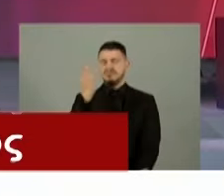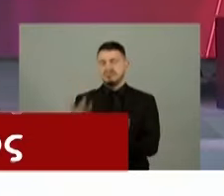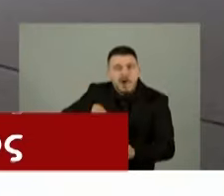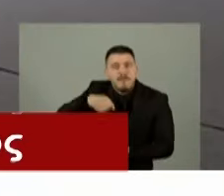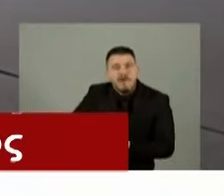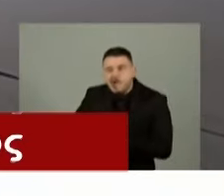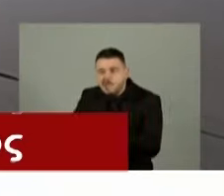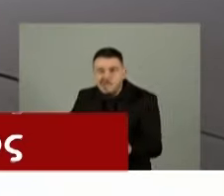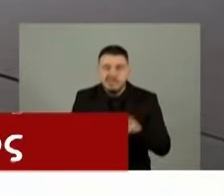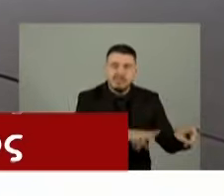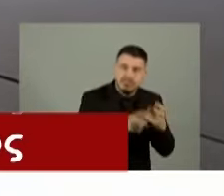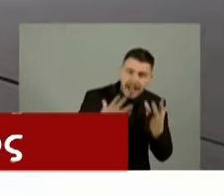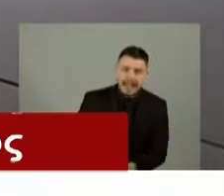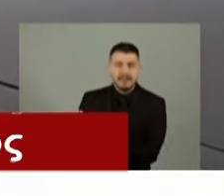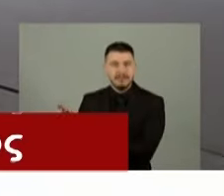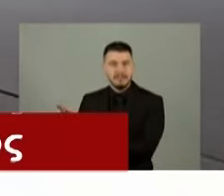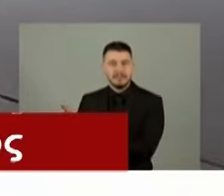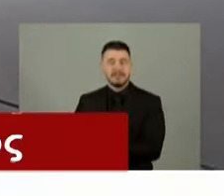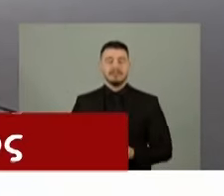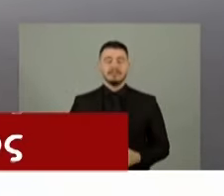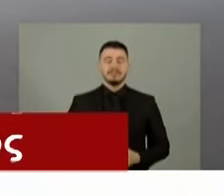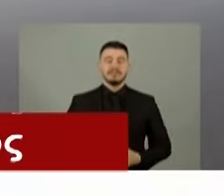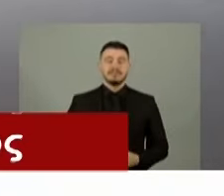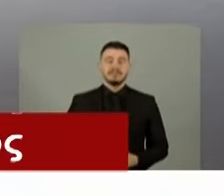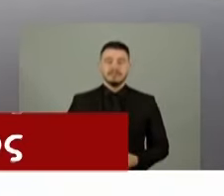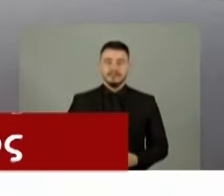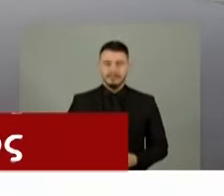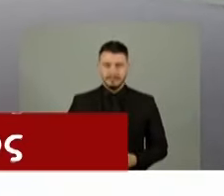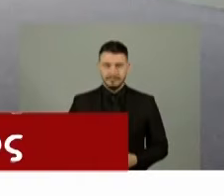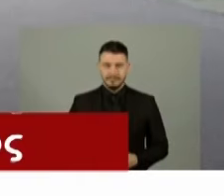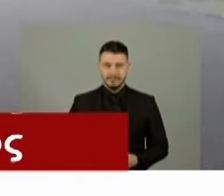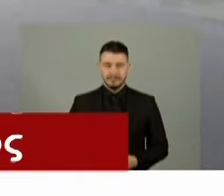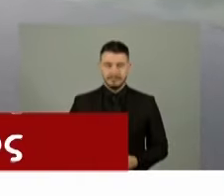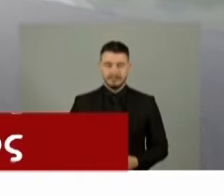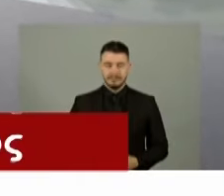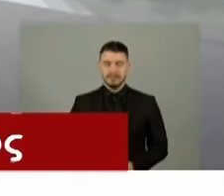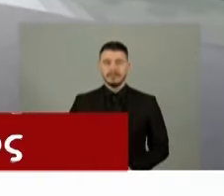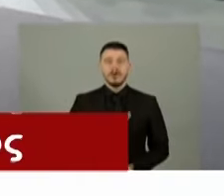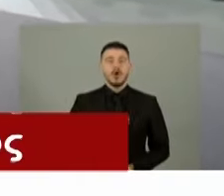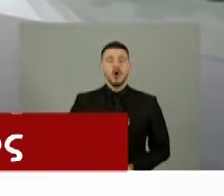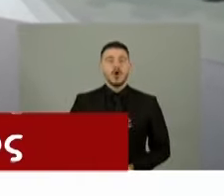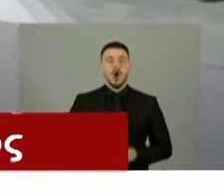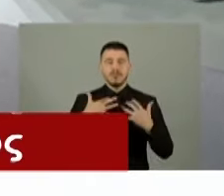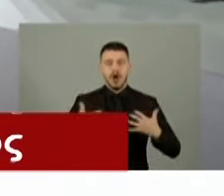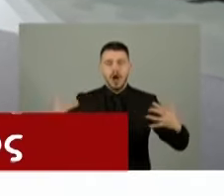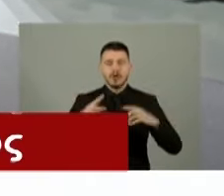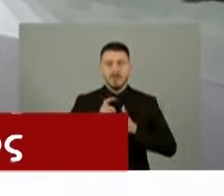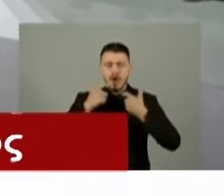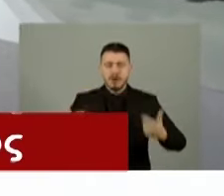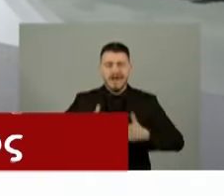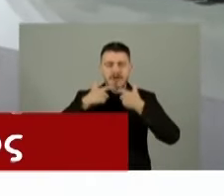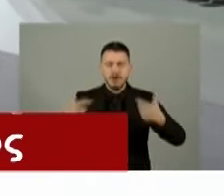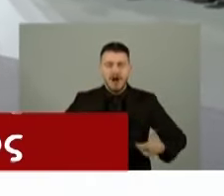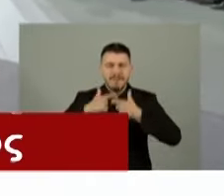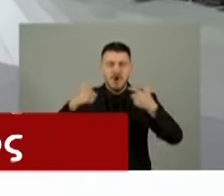άλλο. Ο οποίος δεν θα είναι κόμμα εξουσίας, καλά δεν είναι ούτε τώρα, αλλά πια θα είναι οριστικά ένα κόμμα διαμαρτυρίας και